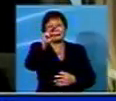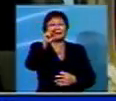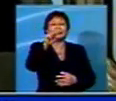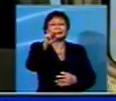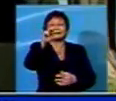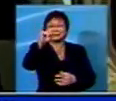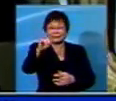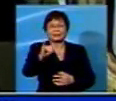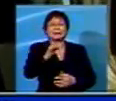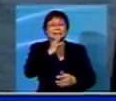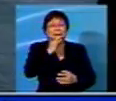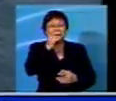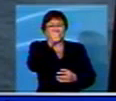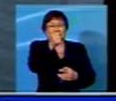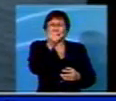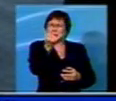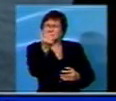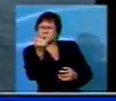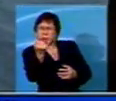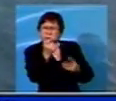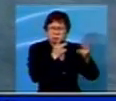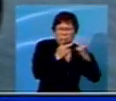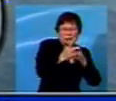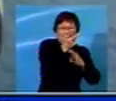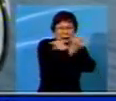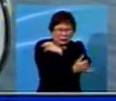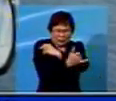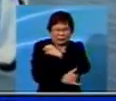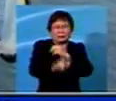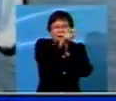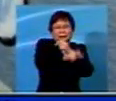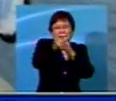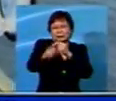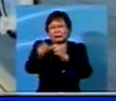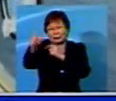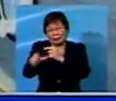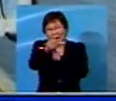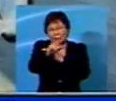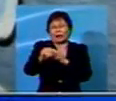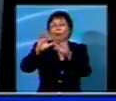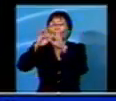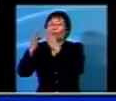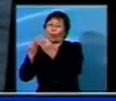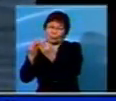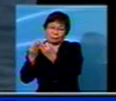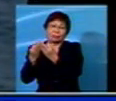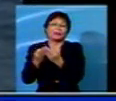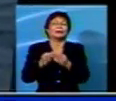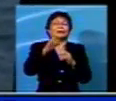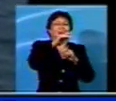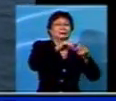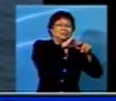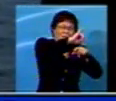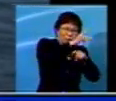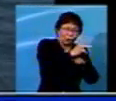meningkatkan keberkesanan komunikasi antara tiga negara terbabit dan juga keluarga mangsa sebelum ini hanya jawatankuasa Waris jawatankuasa